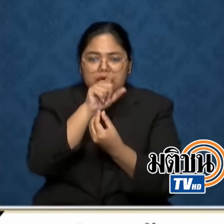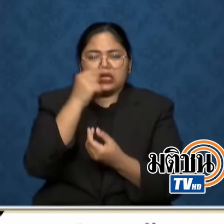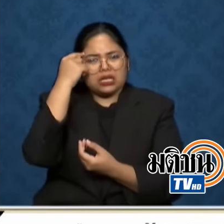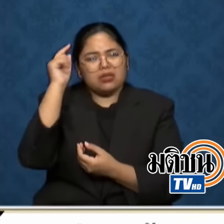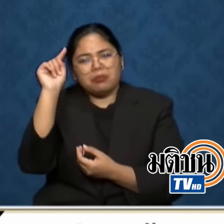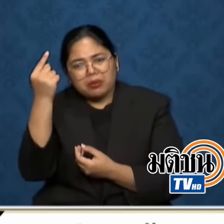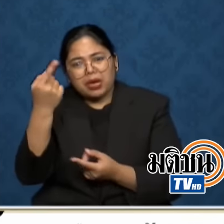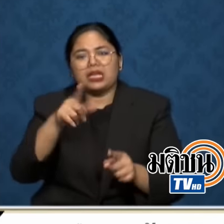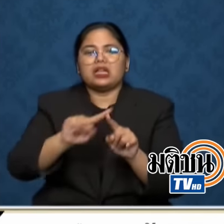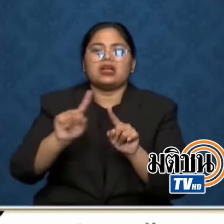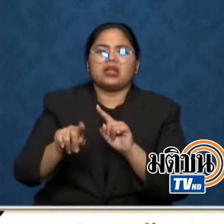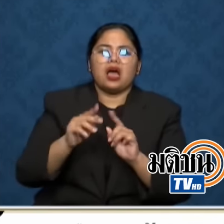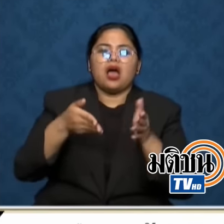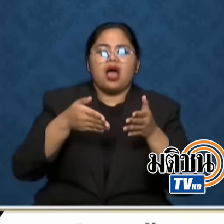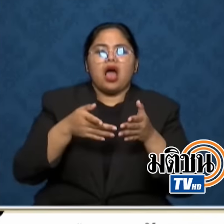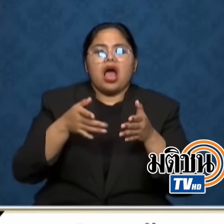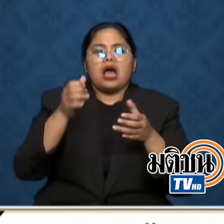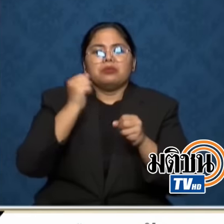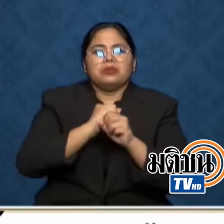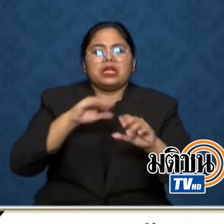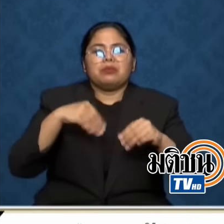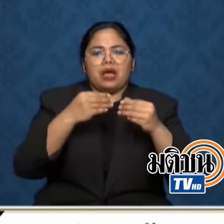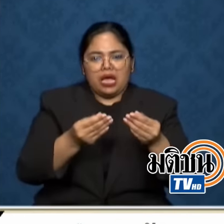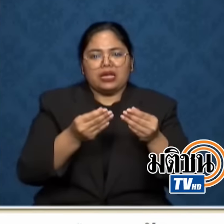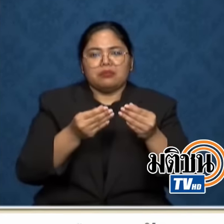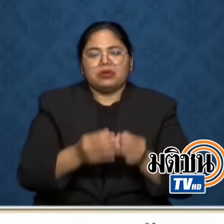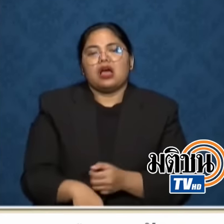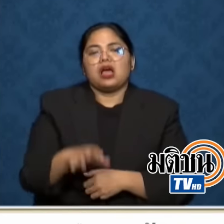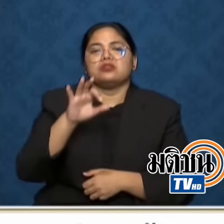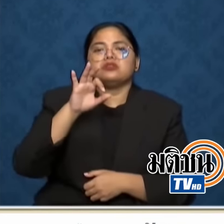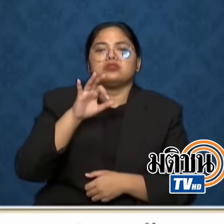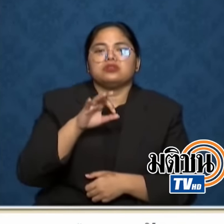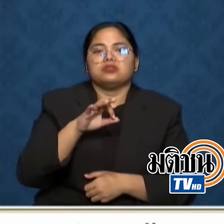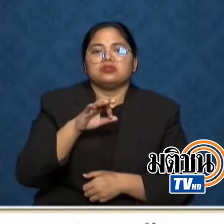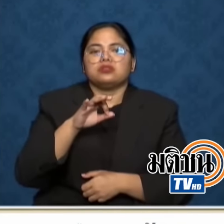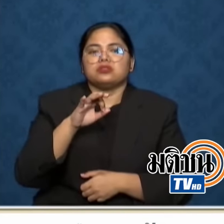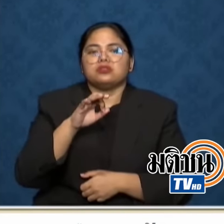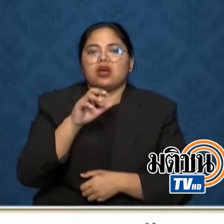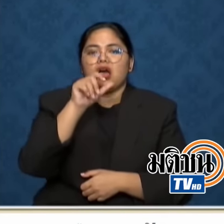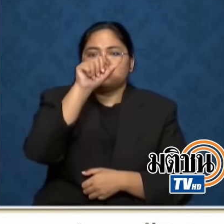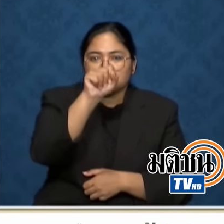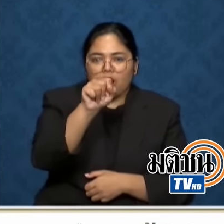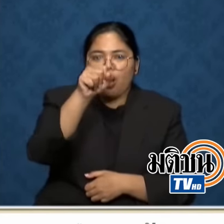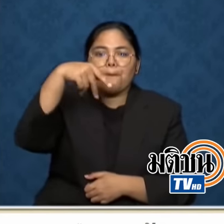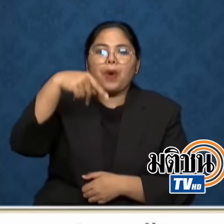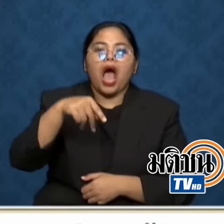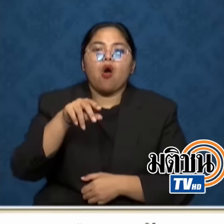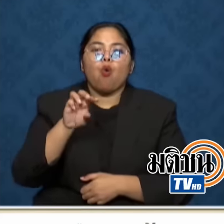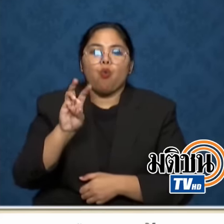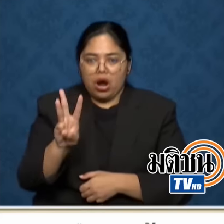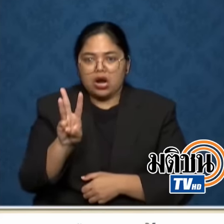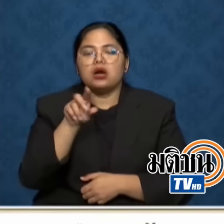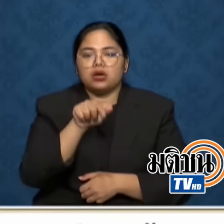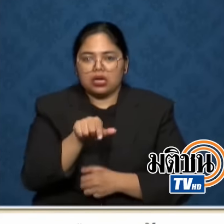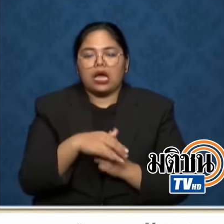มันจะสร้างนะครับ by product ที่เรียกว่าซอฟต์พาวเวอร์ขึ้นมานะครับมันเป็นการสร้างดีมานด์ครับเวลาเราทำหนังให้คนอื่นเข